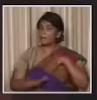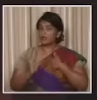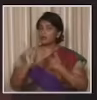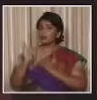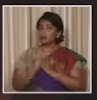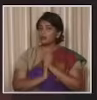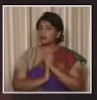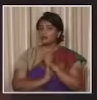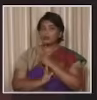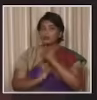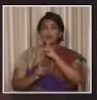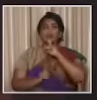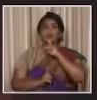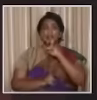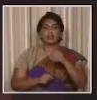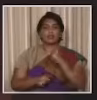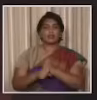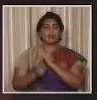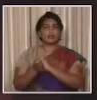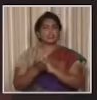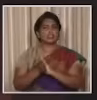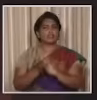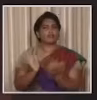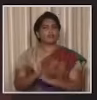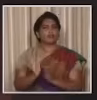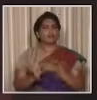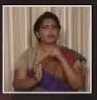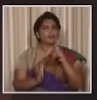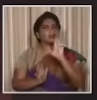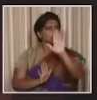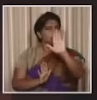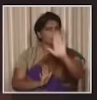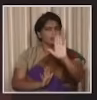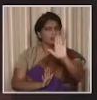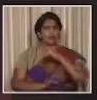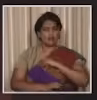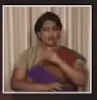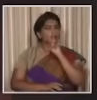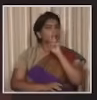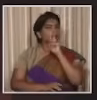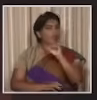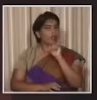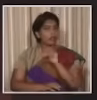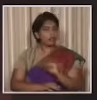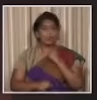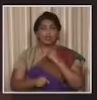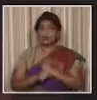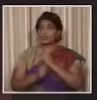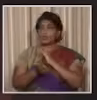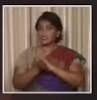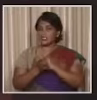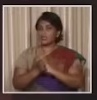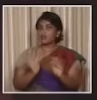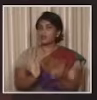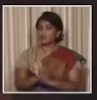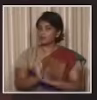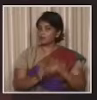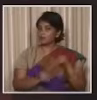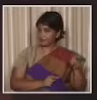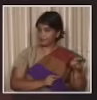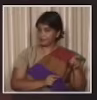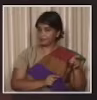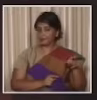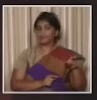අයිතිය ඒක යොමු කරන්න තියෙන්නේ රාජ්‍ය සේවා කොමිෂන් සභාවට. මම අහන්නේ ඒක නෙවෙයි. රාජ්‍ය සේවා කොමිෂන්